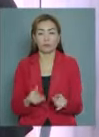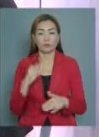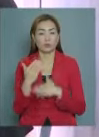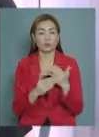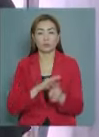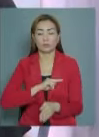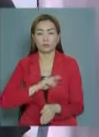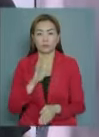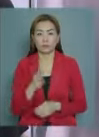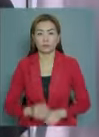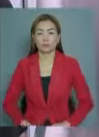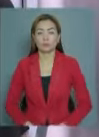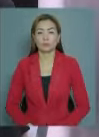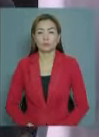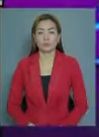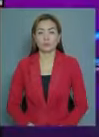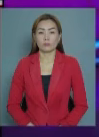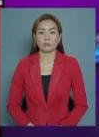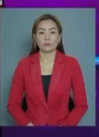үздіксіз қызмет атқаруда.